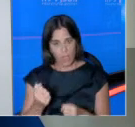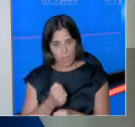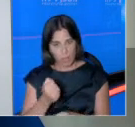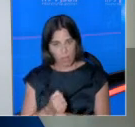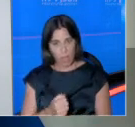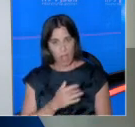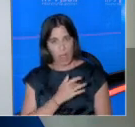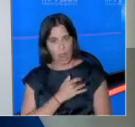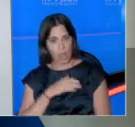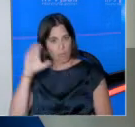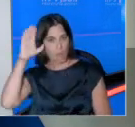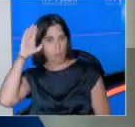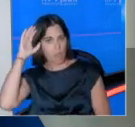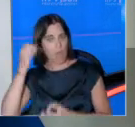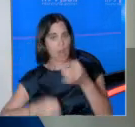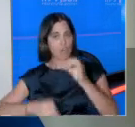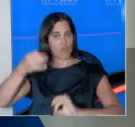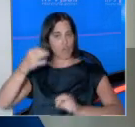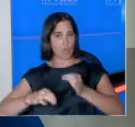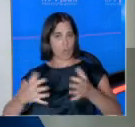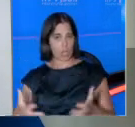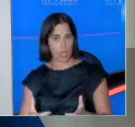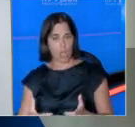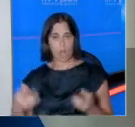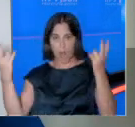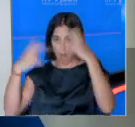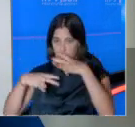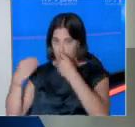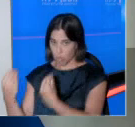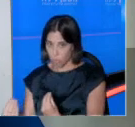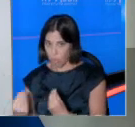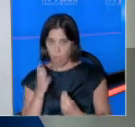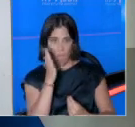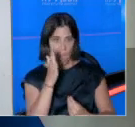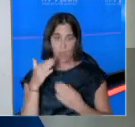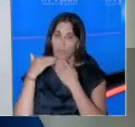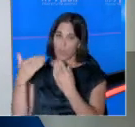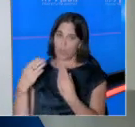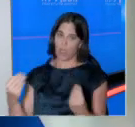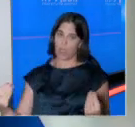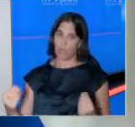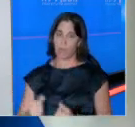שומע, לשפוט את עמך, להבין בין טוב לרע. תודה רבה.